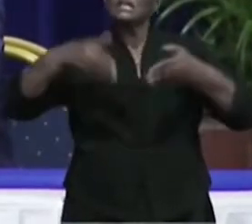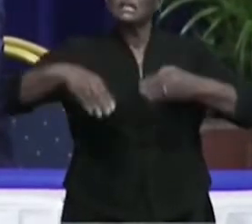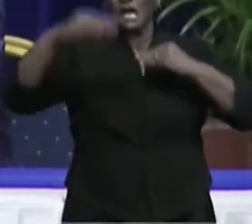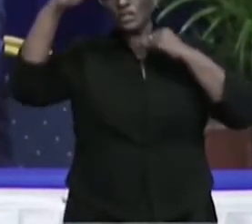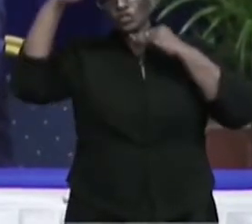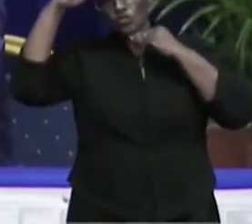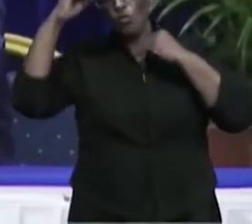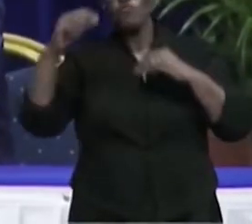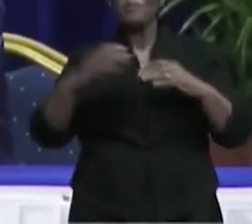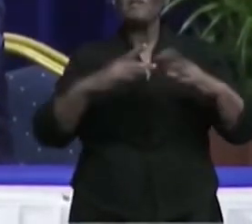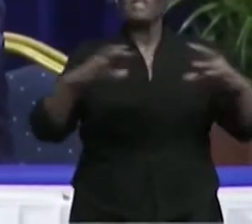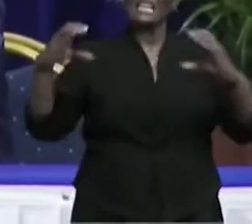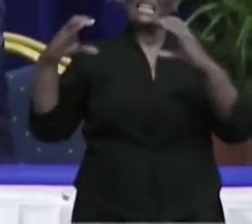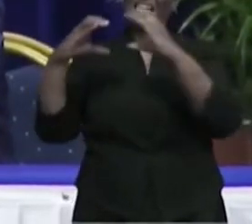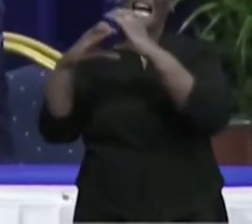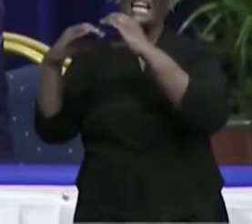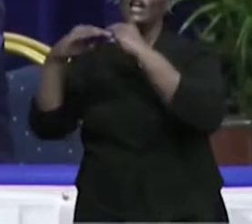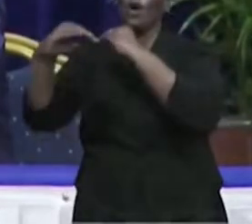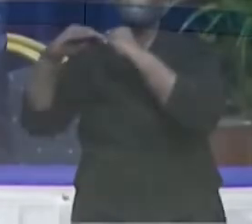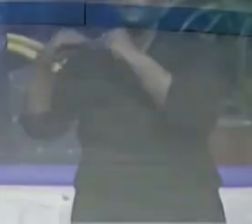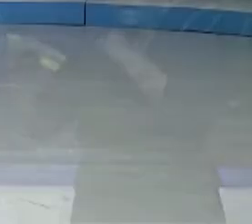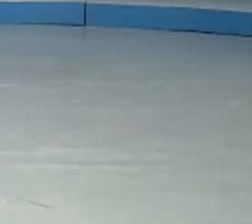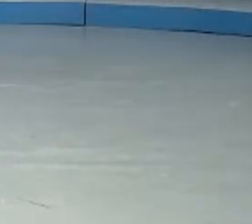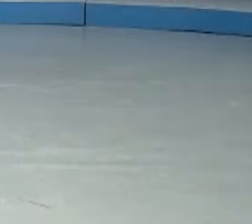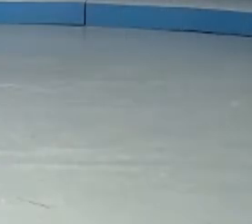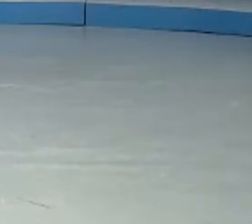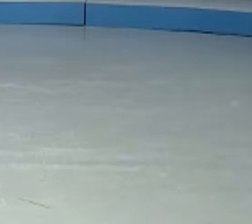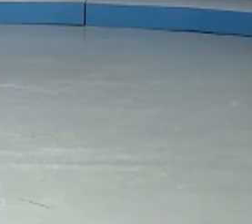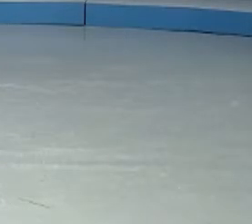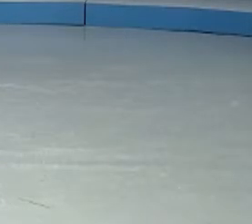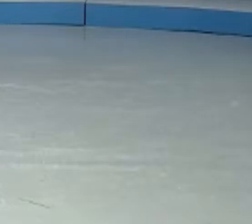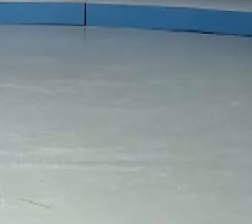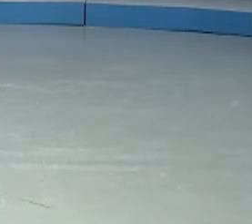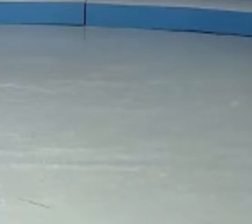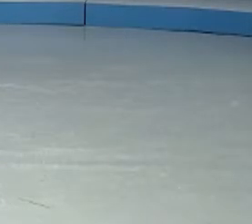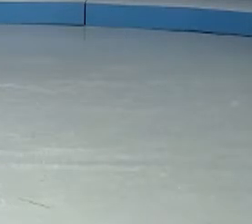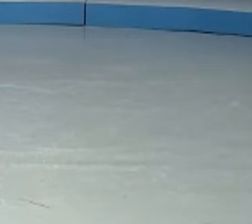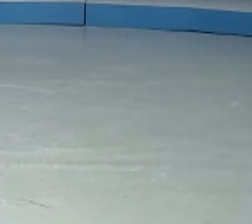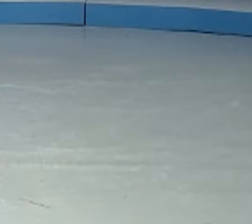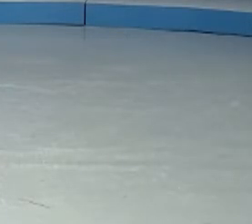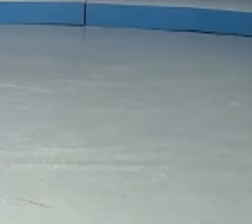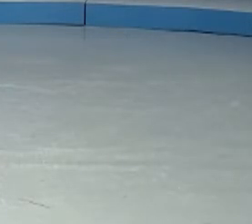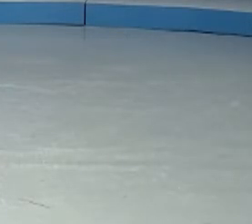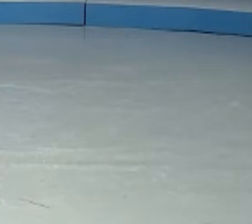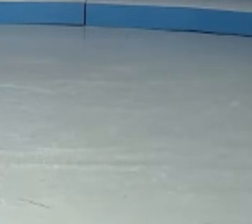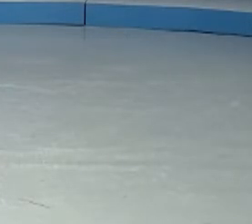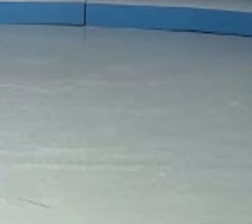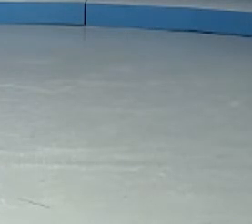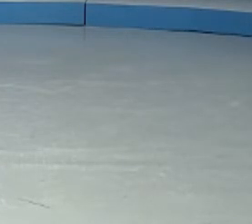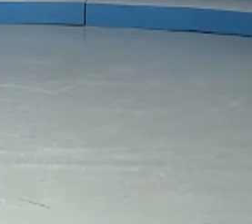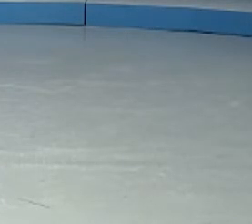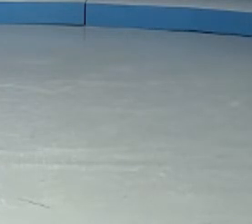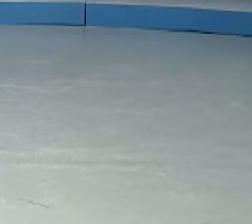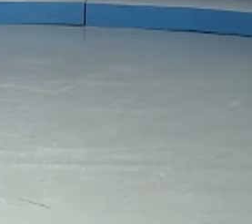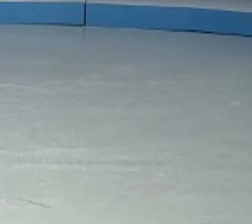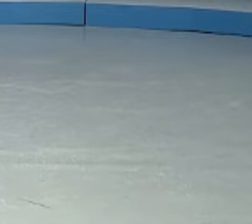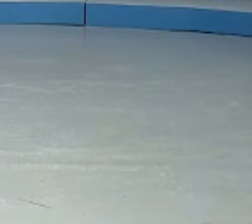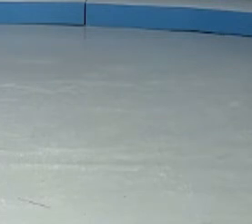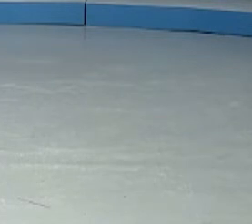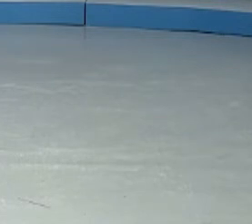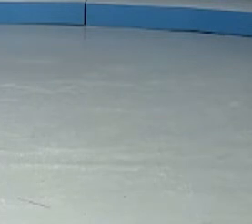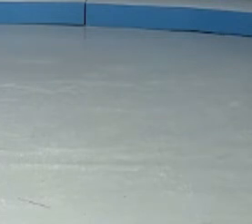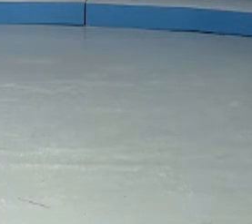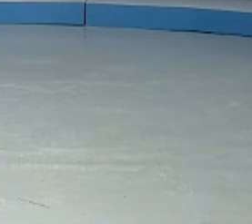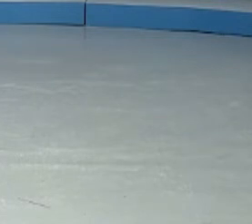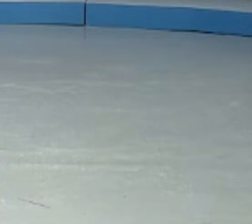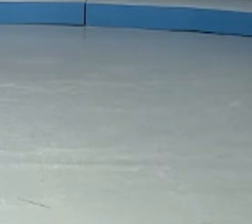gisteren zei Adeen dat tijdens de digitale conferentie van de staatshoofden een aantal conclusies is getrokken. Met